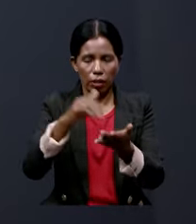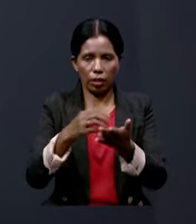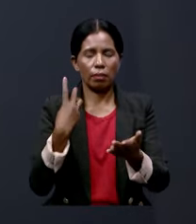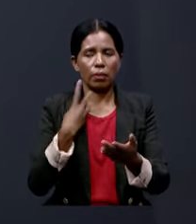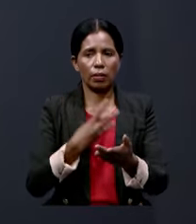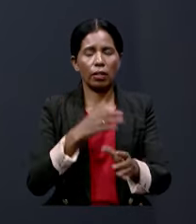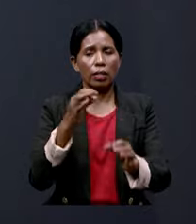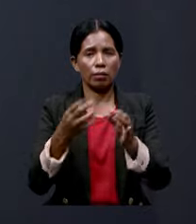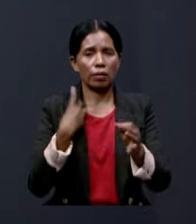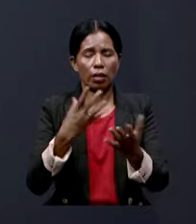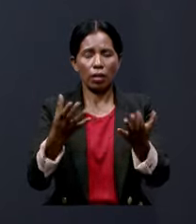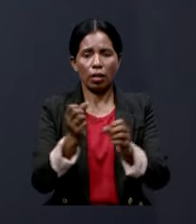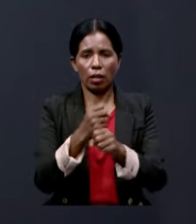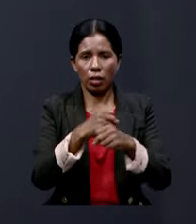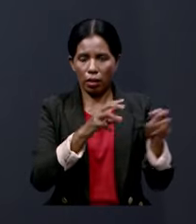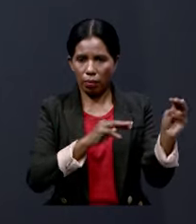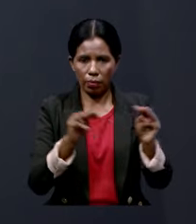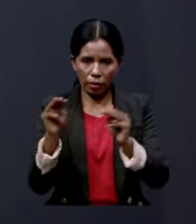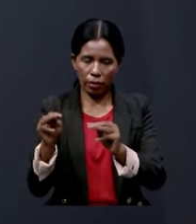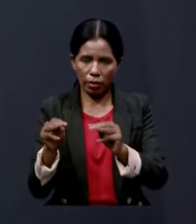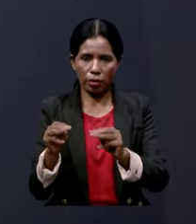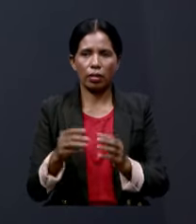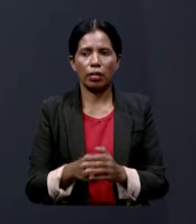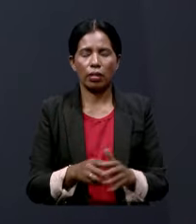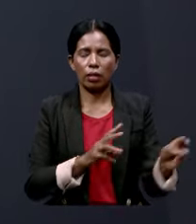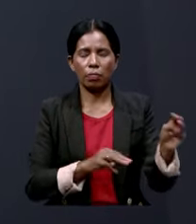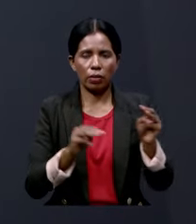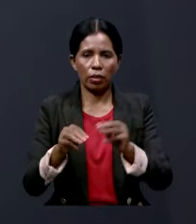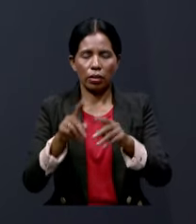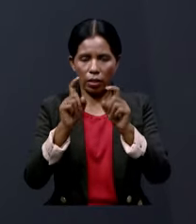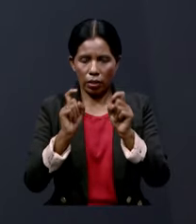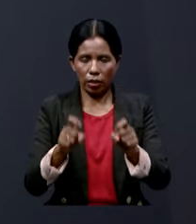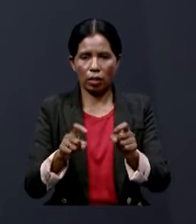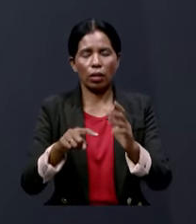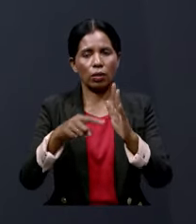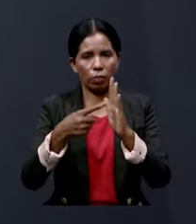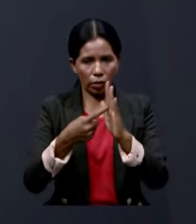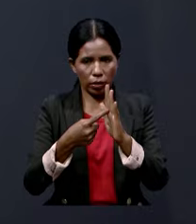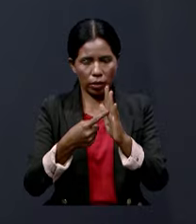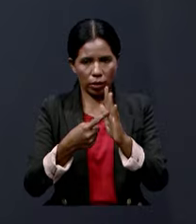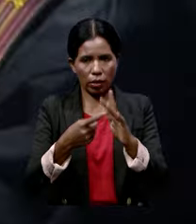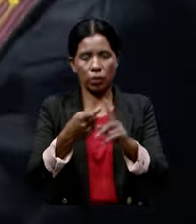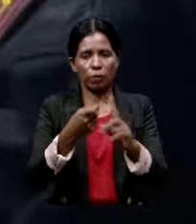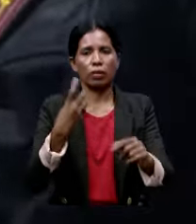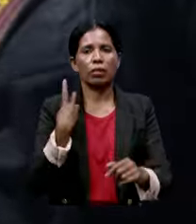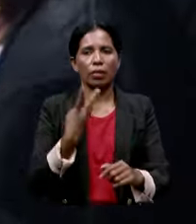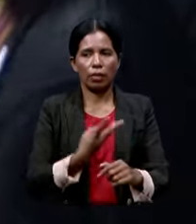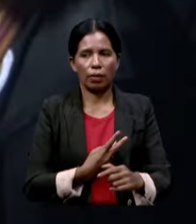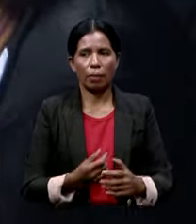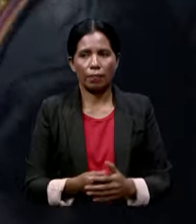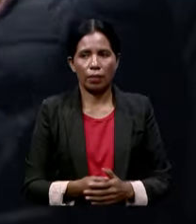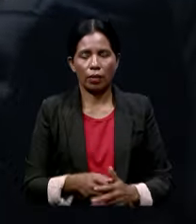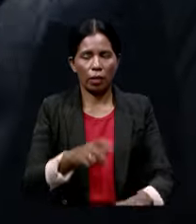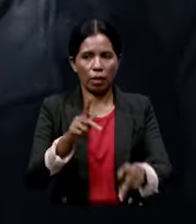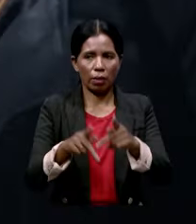se ita dia gara kita kara halo mudansa entau mudansa ne tengi hahu duni husi ita. Comunidade